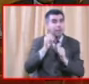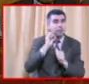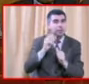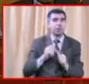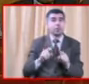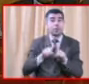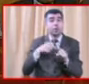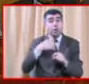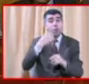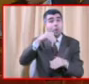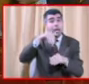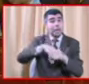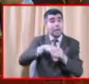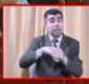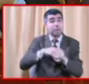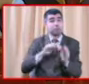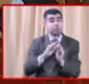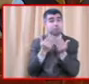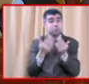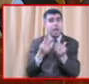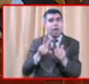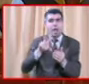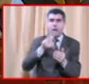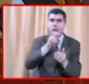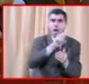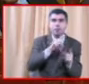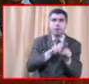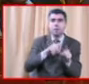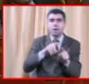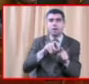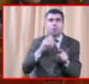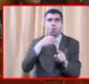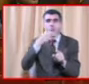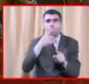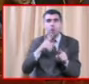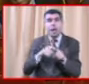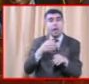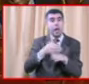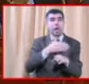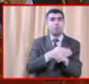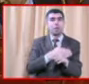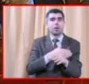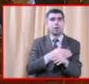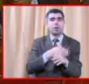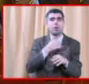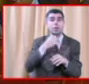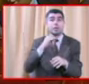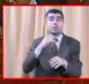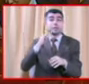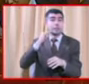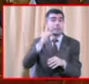احنا في فريقنا نعرفوا الحجم ديال هذه الكارثة، كنتسهلها